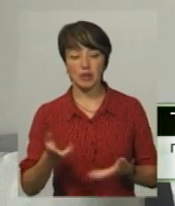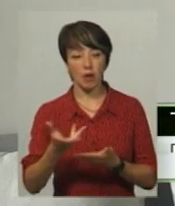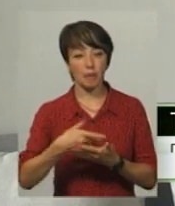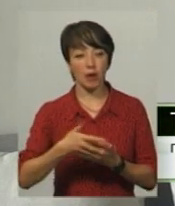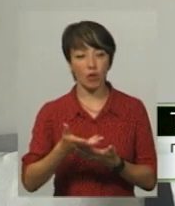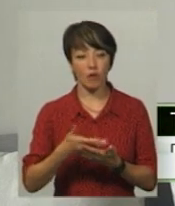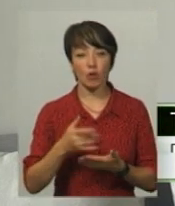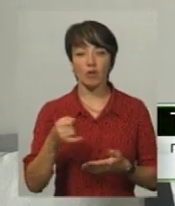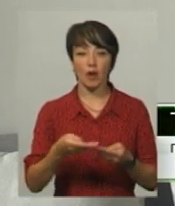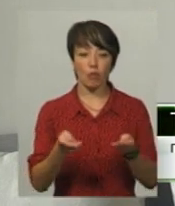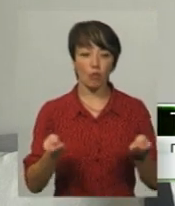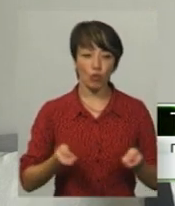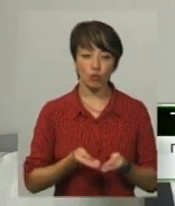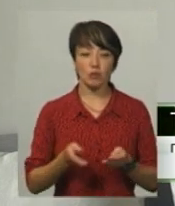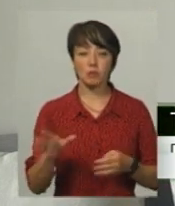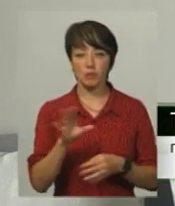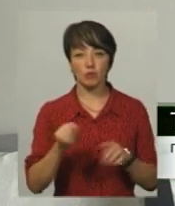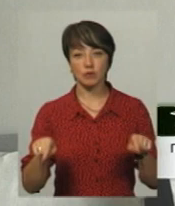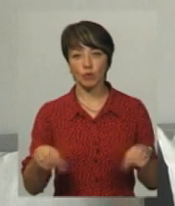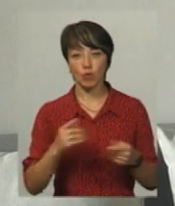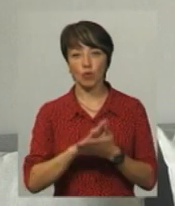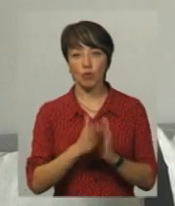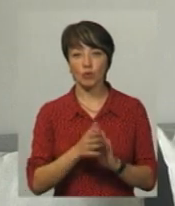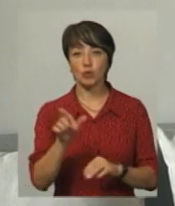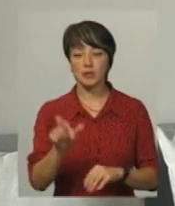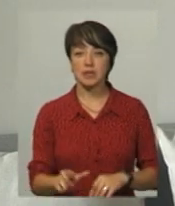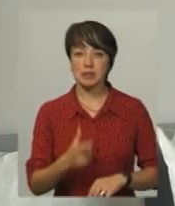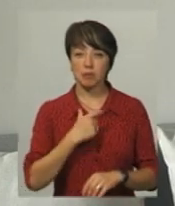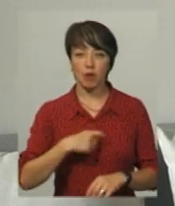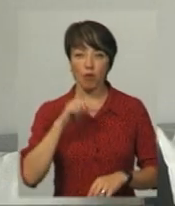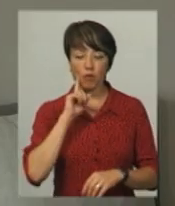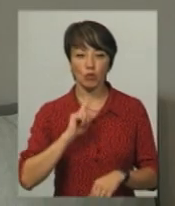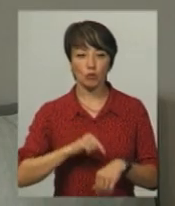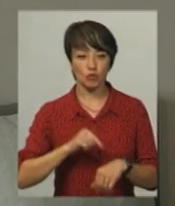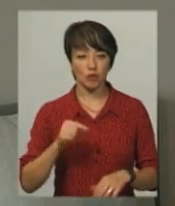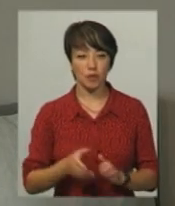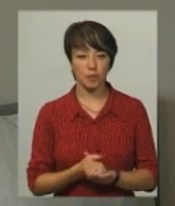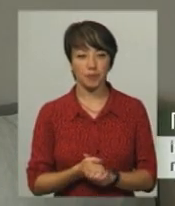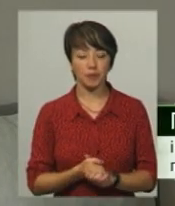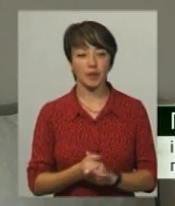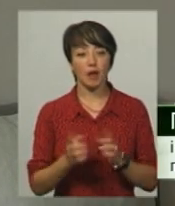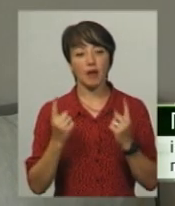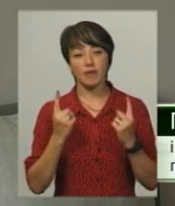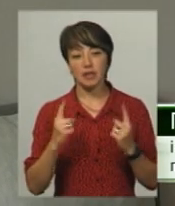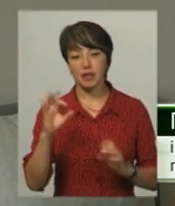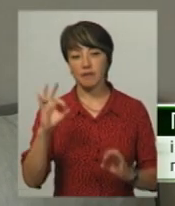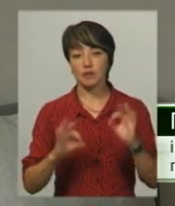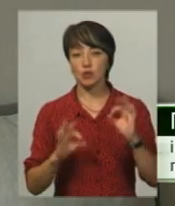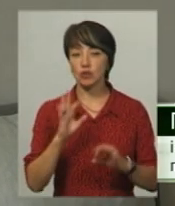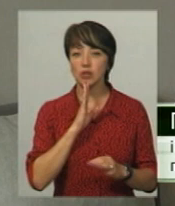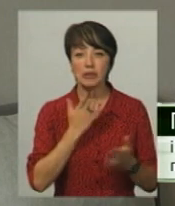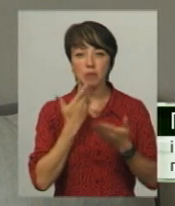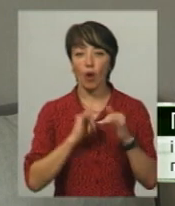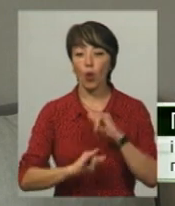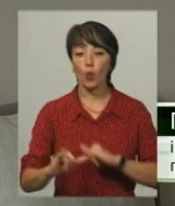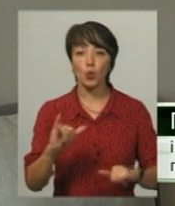мікроволновка, і посуд. Тобто ми створимо всі умови для того, щоб людина себе комфортно почувала. Великий відсоток жінок не мають куди подітися,